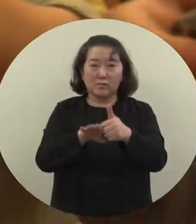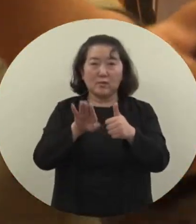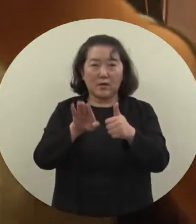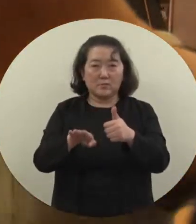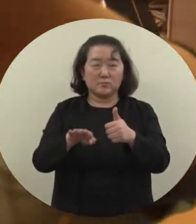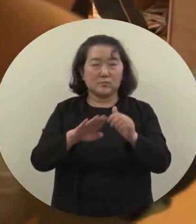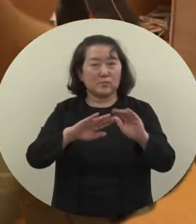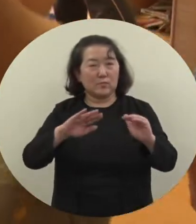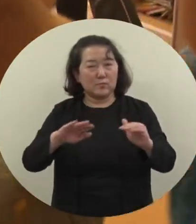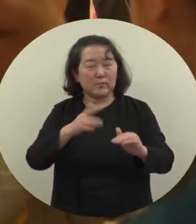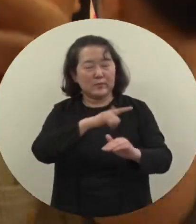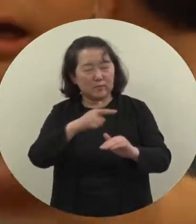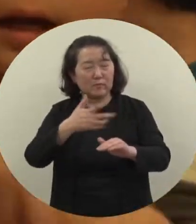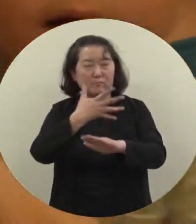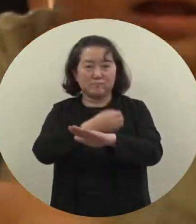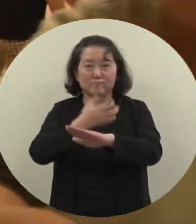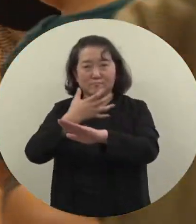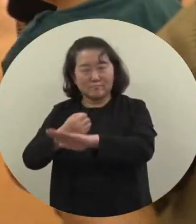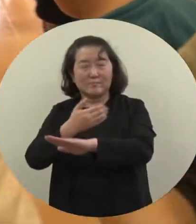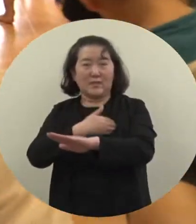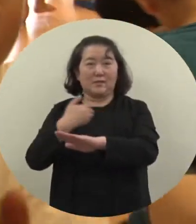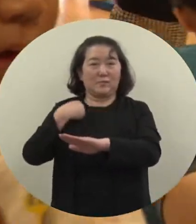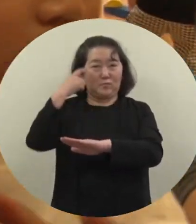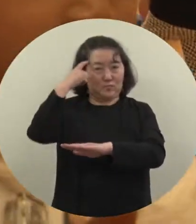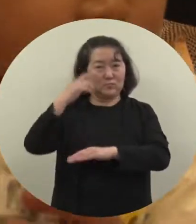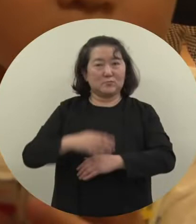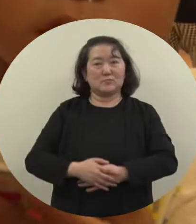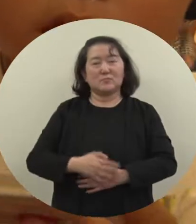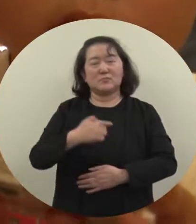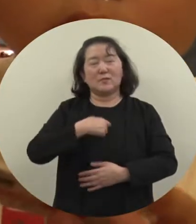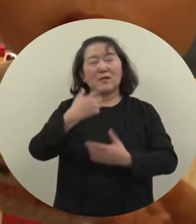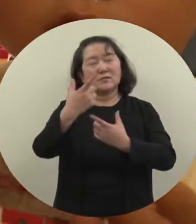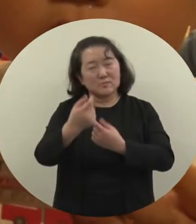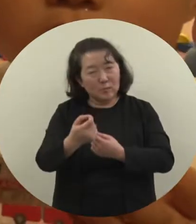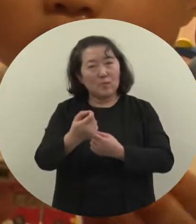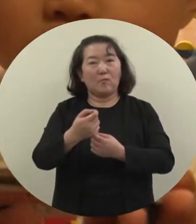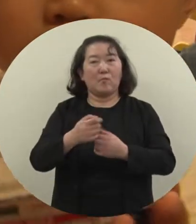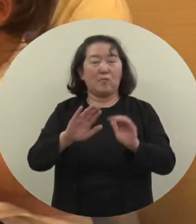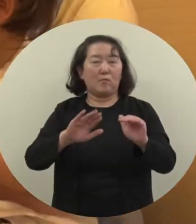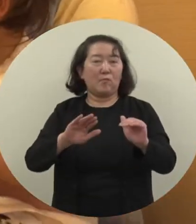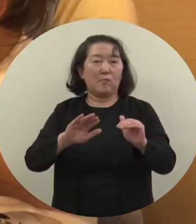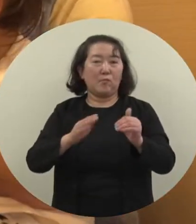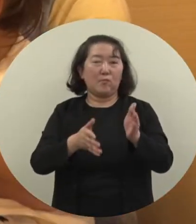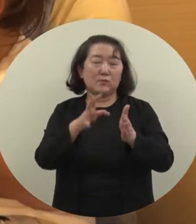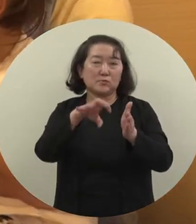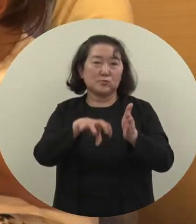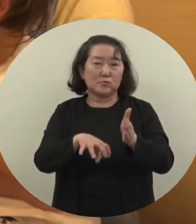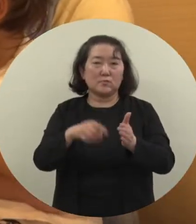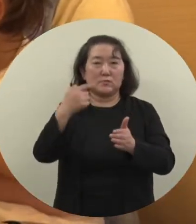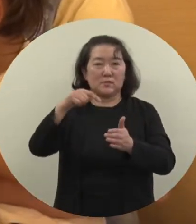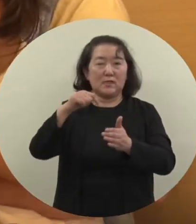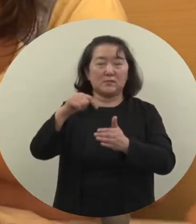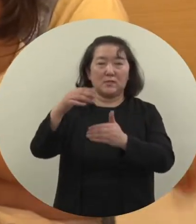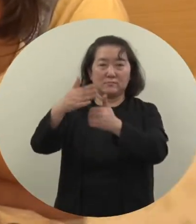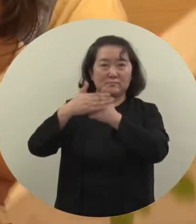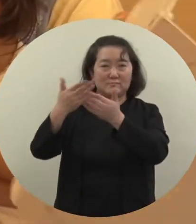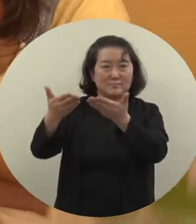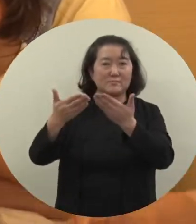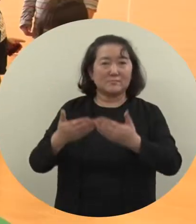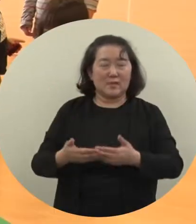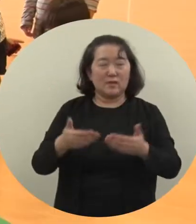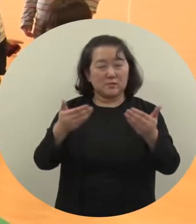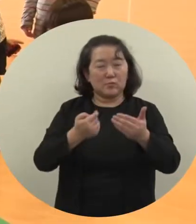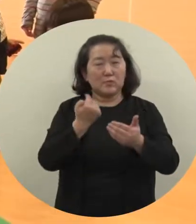るからこそ子どもたちに身についたんじゃないかなと思います。そして、私自身も保育所の先生方に支えられてい